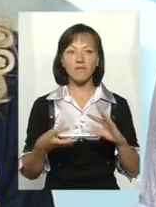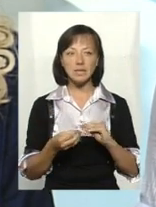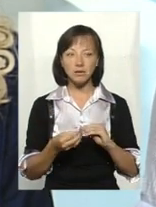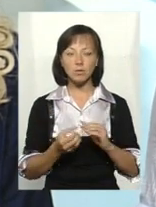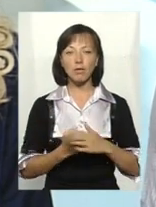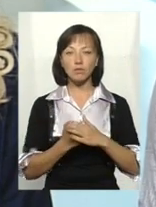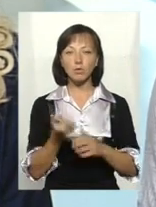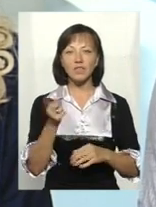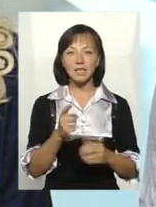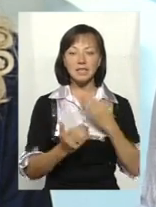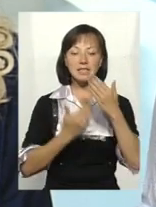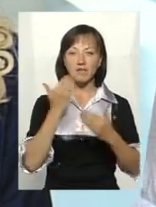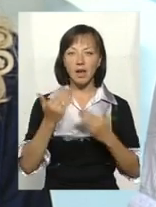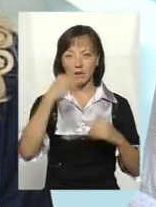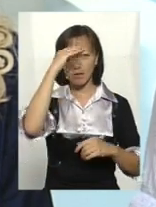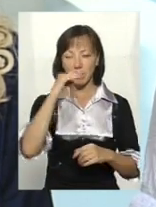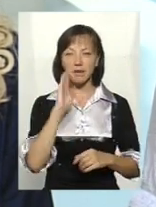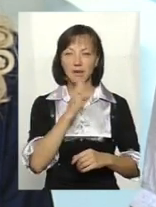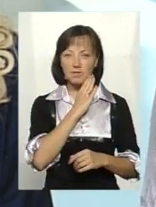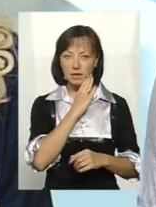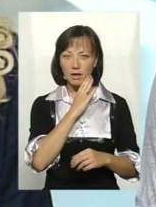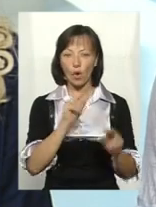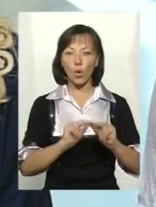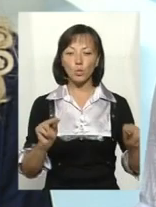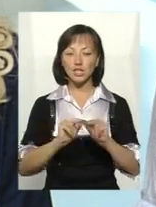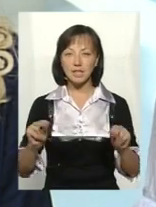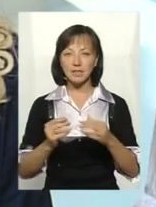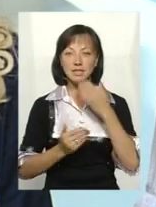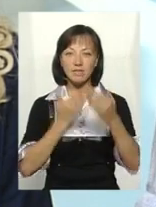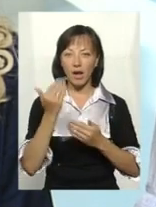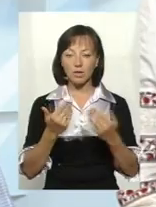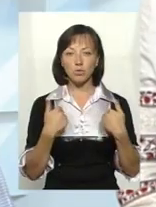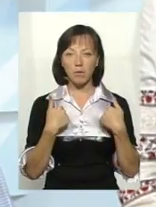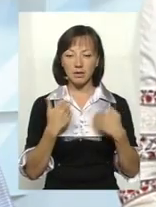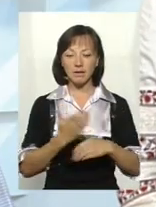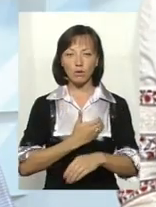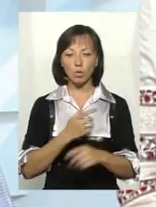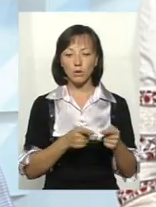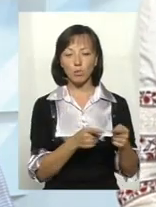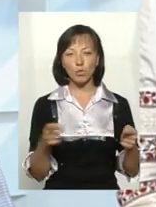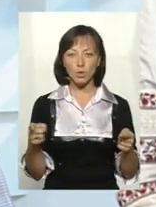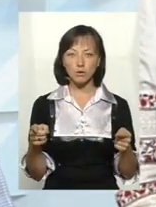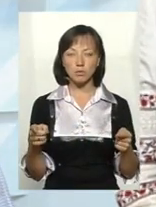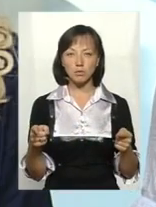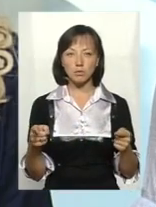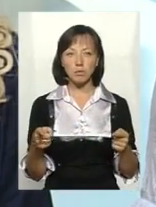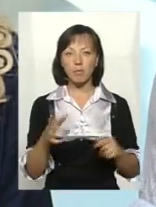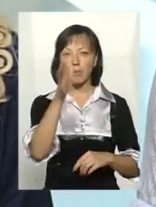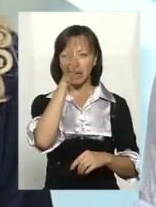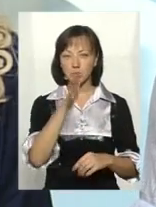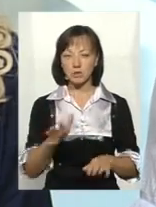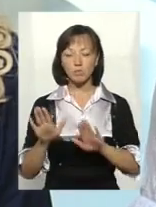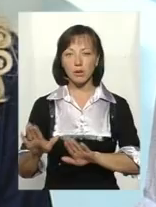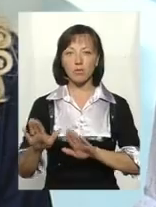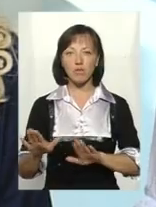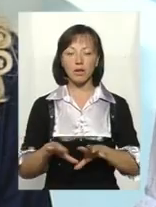основі тих звернень батьківських, учительських звернень, які до мене надходили протягом цього п'ятимісячного